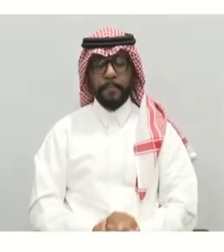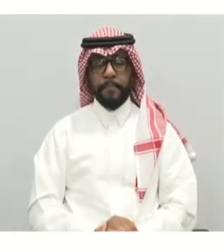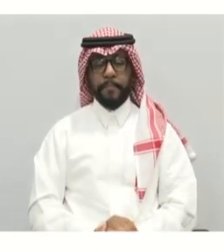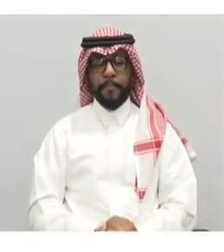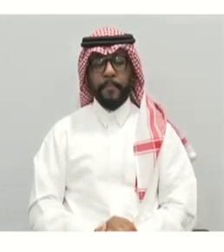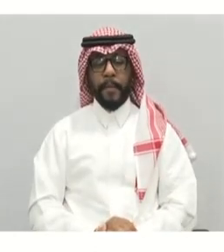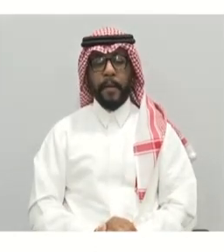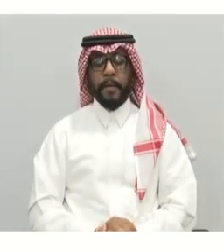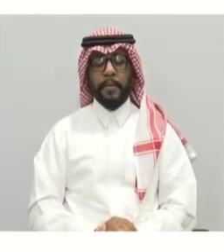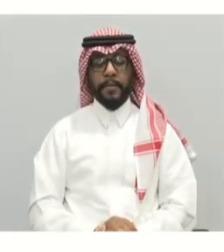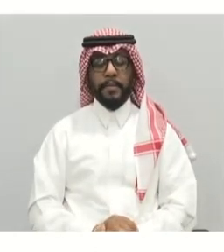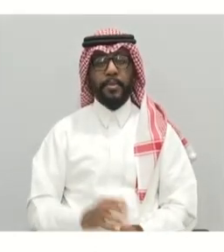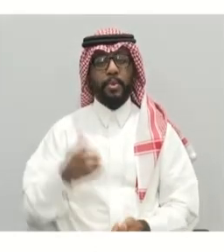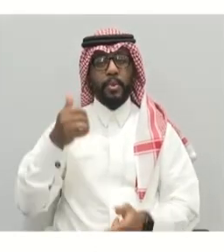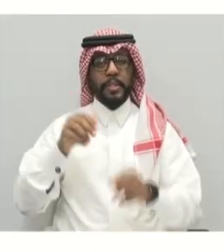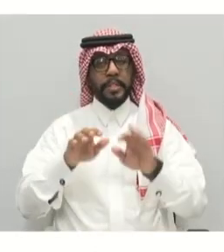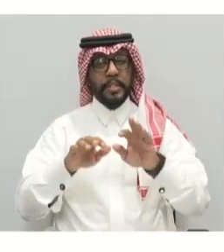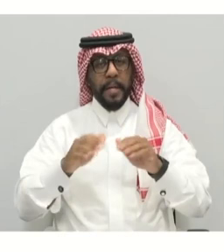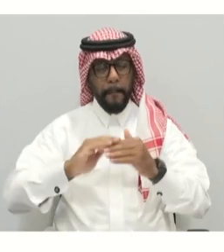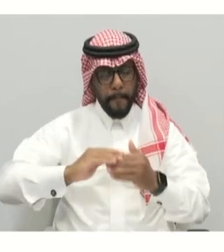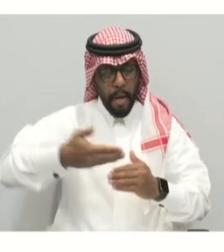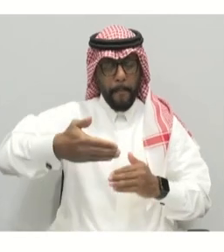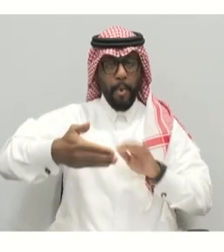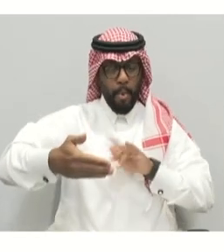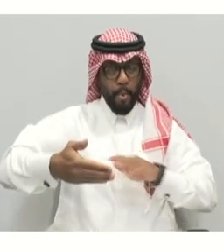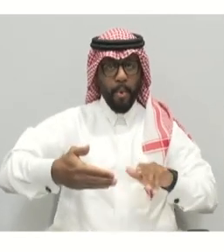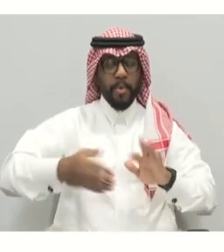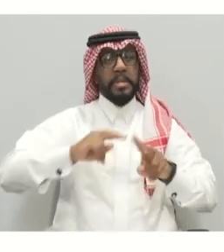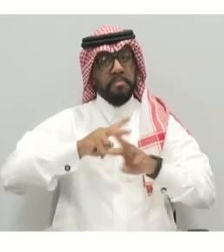استعمل الاجهزه الالكترونيه بمسؤوليه